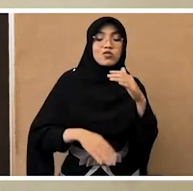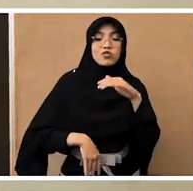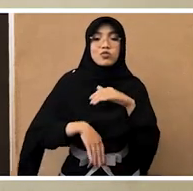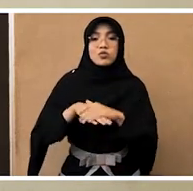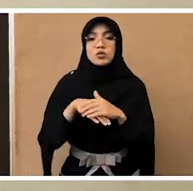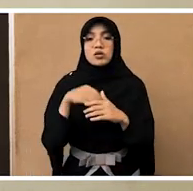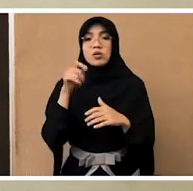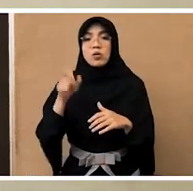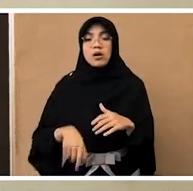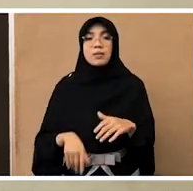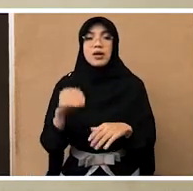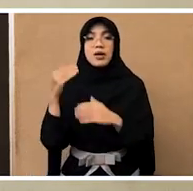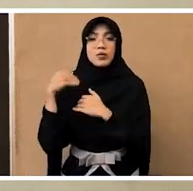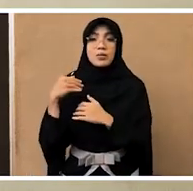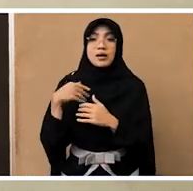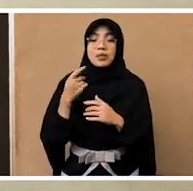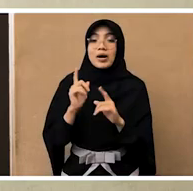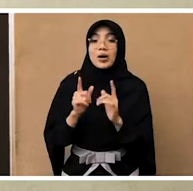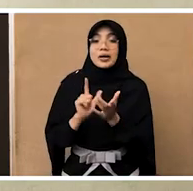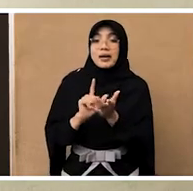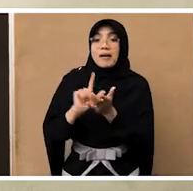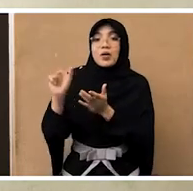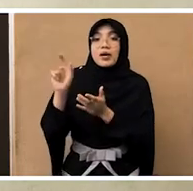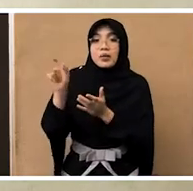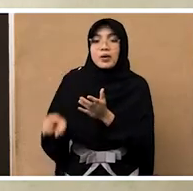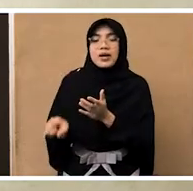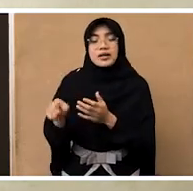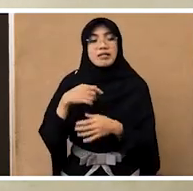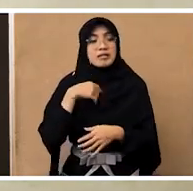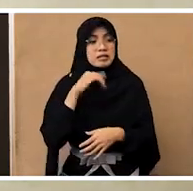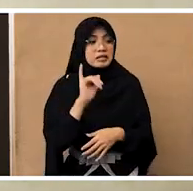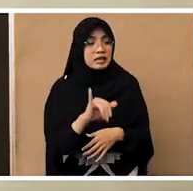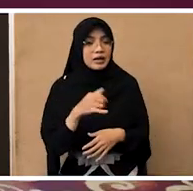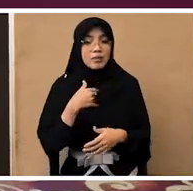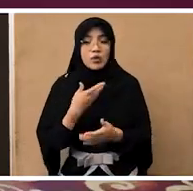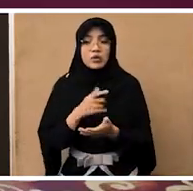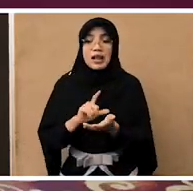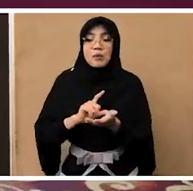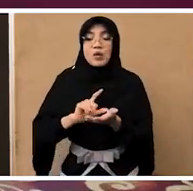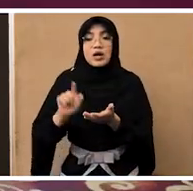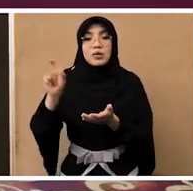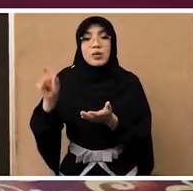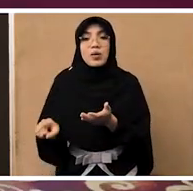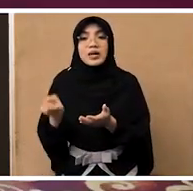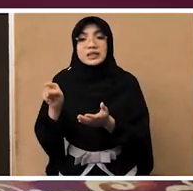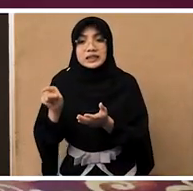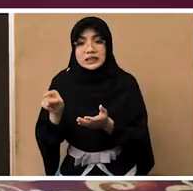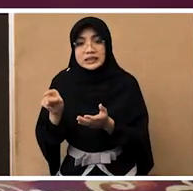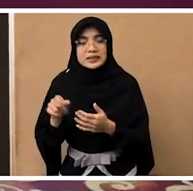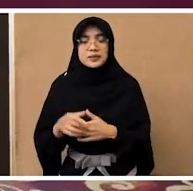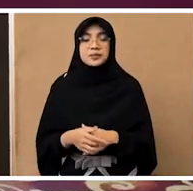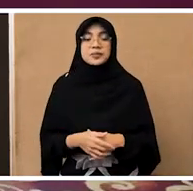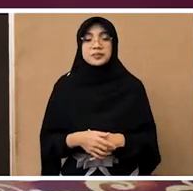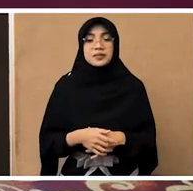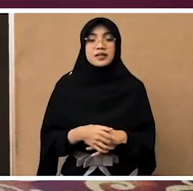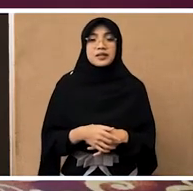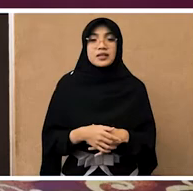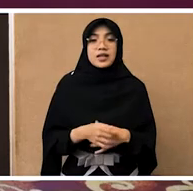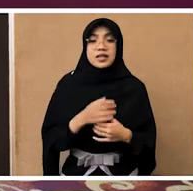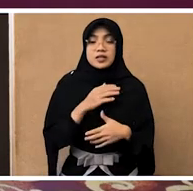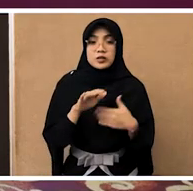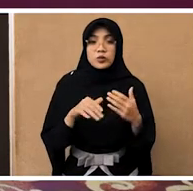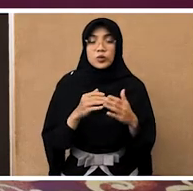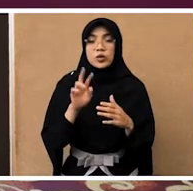kepada pengampunnya ya apalagi yang mau dilaporkan justru pengampunya nah ini yang